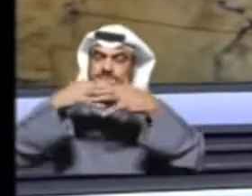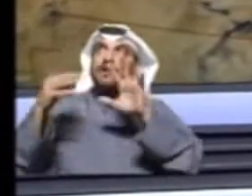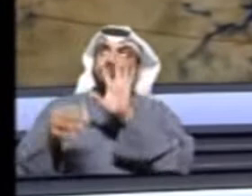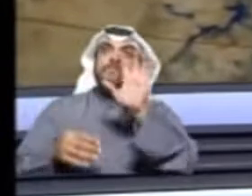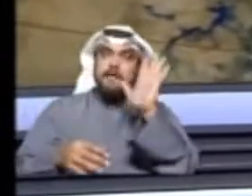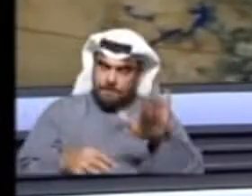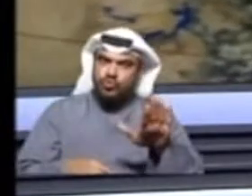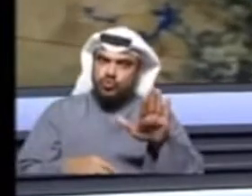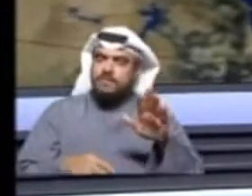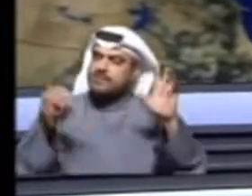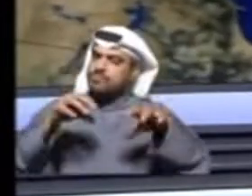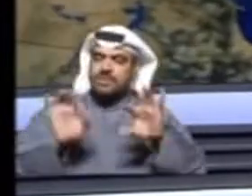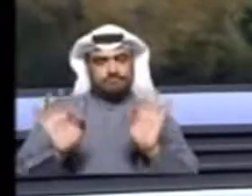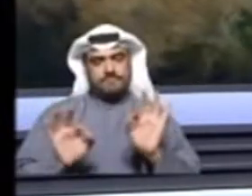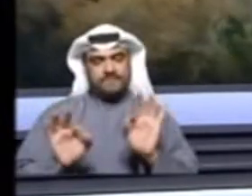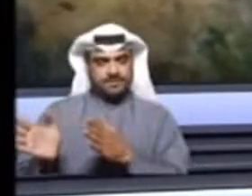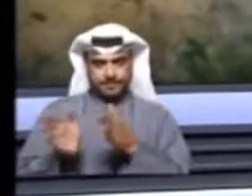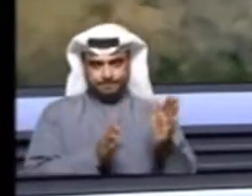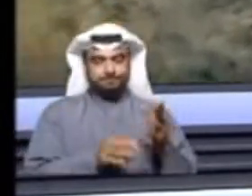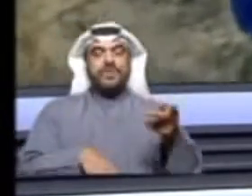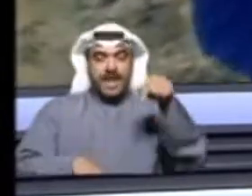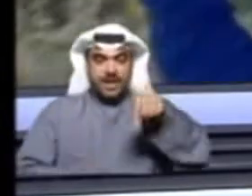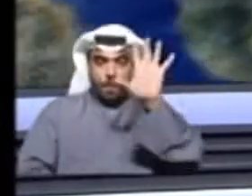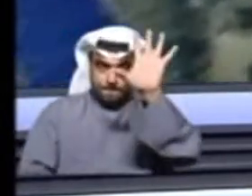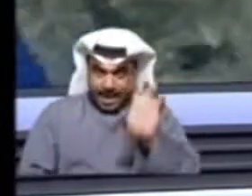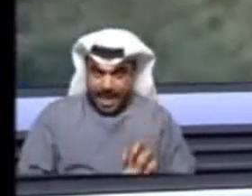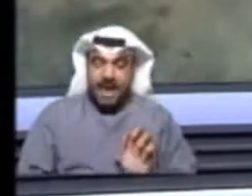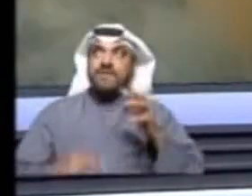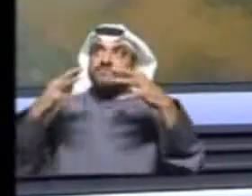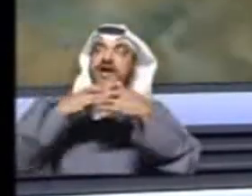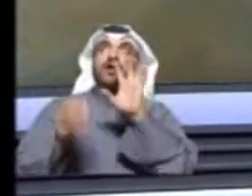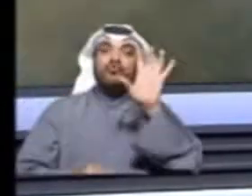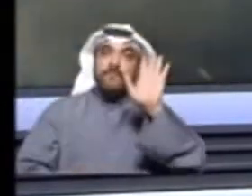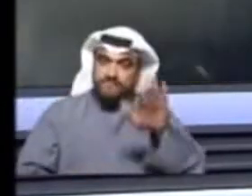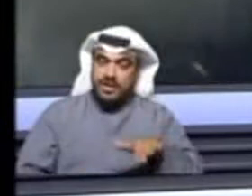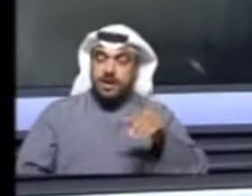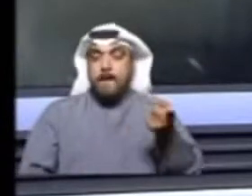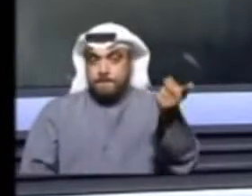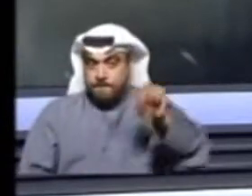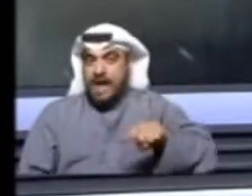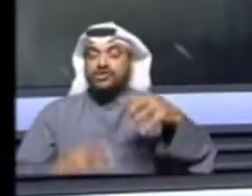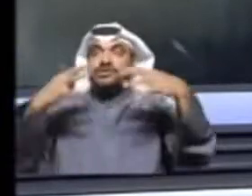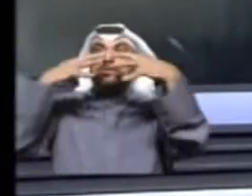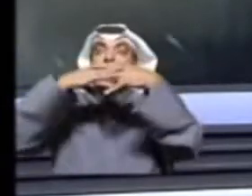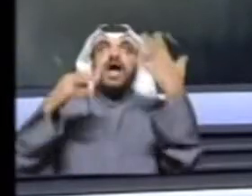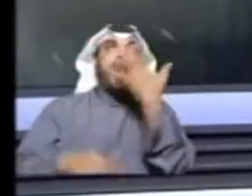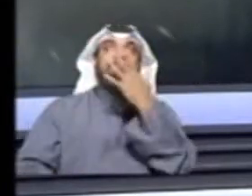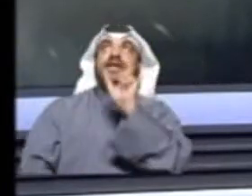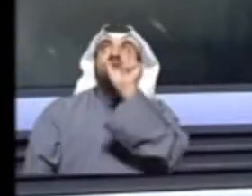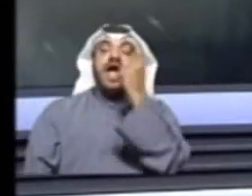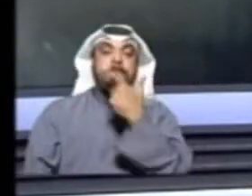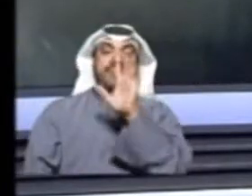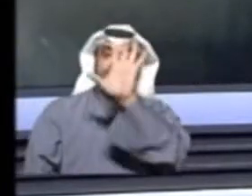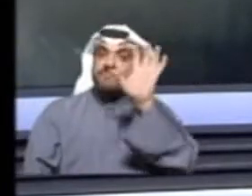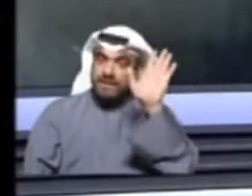الكويت. تكونات بعض السحب راح تستمر ويانا الليلة وكذلك اليومين القادمين. متوقع أن يكون الطقس بشكل عام في منتصف هذه الليلة